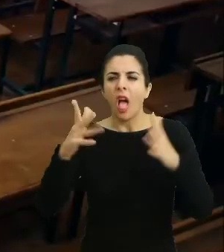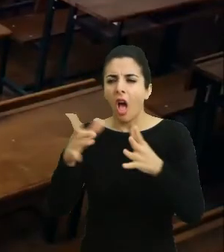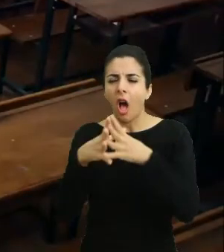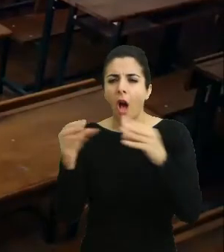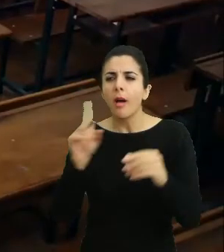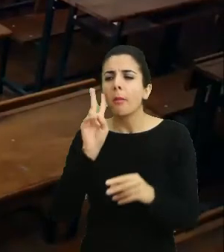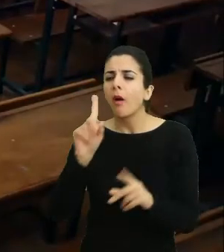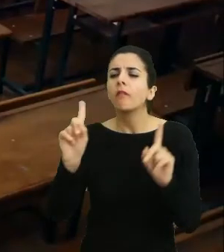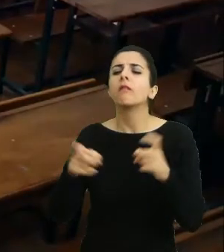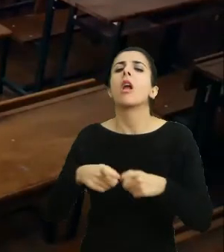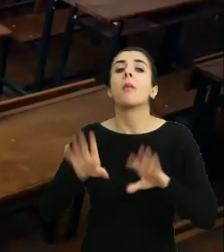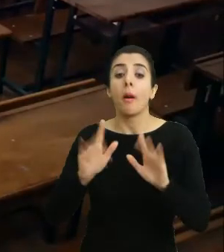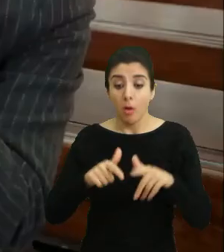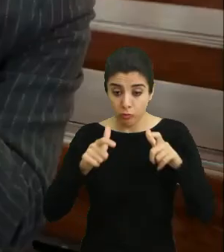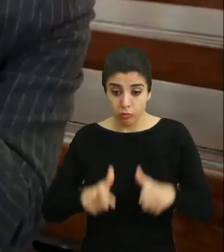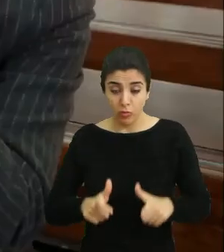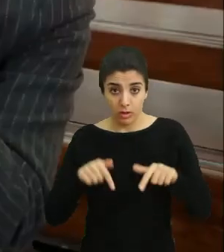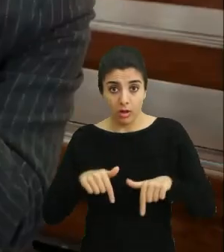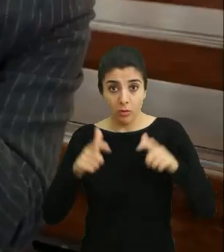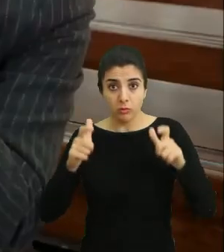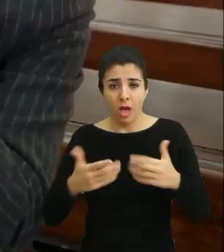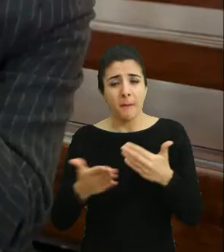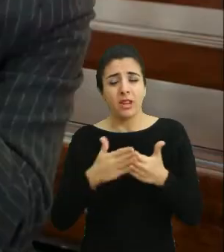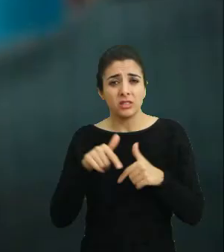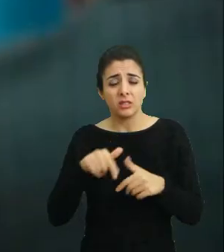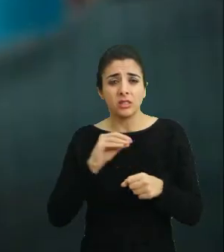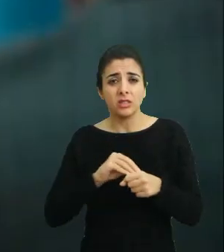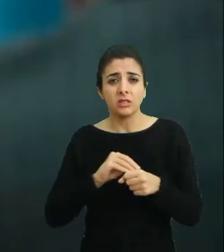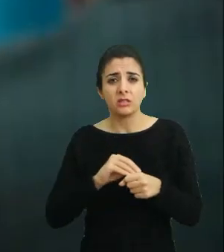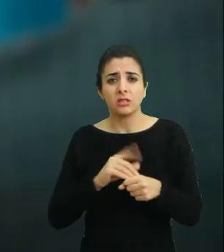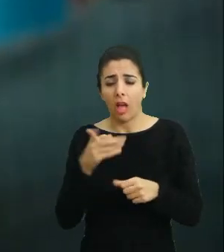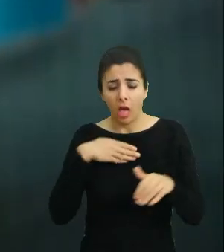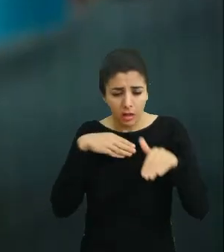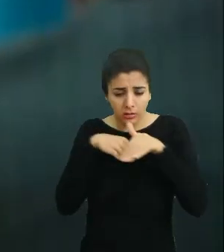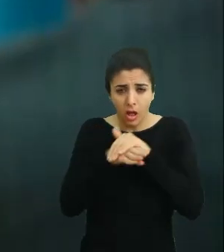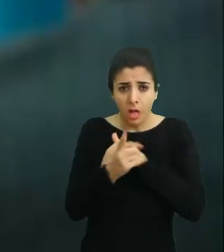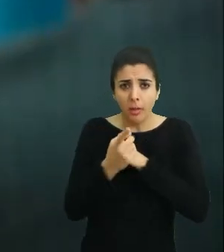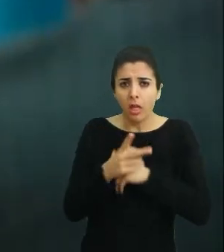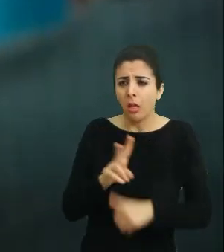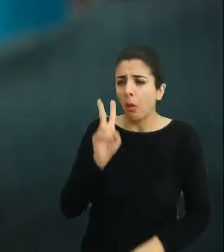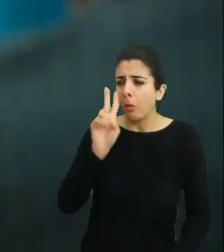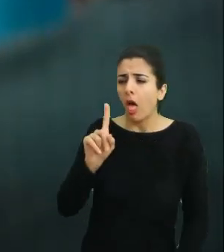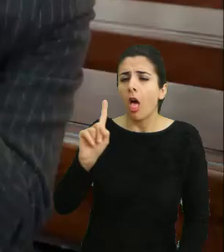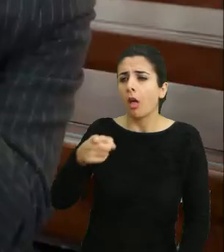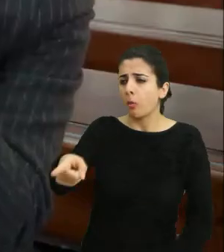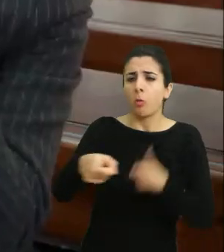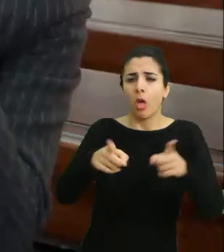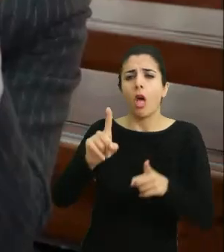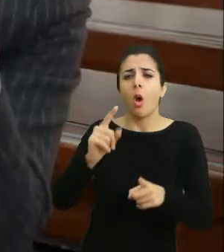bile. Ama burada, Maraş'ta saklandığın yerden işaret parmağıyla çıkarırlar